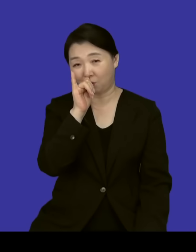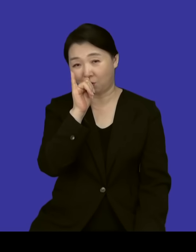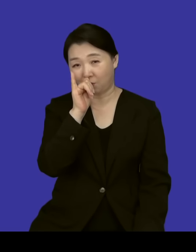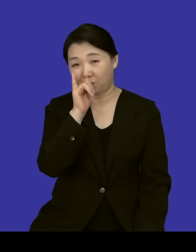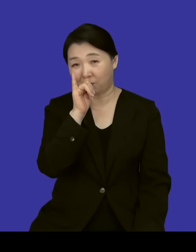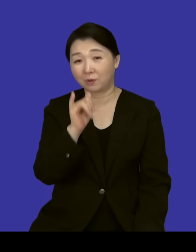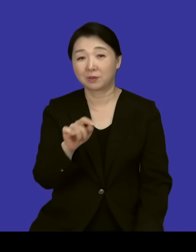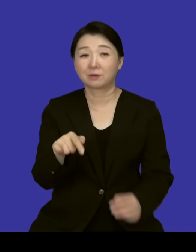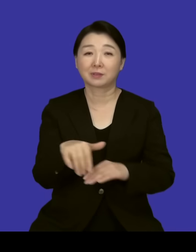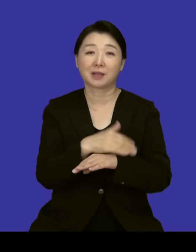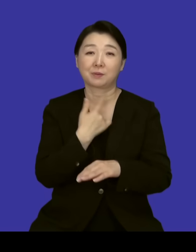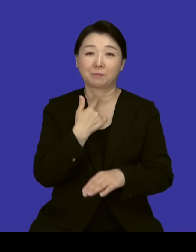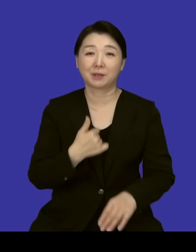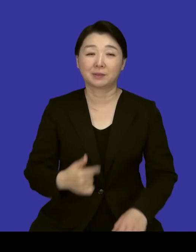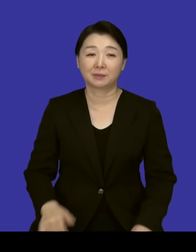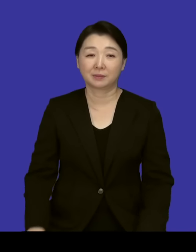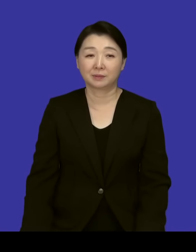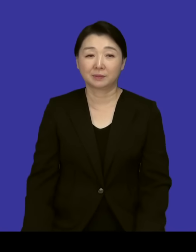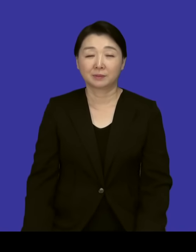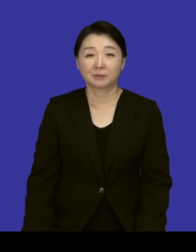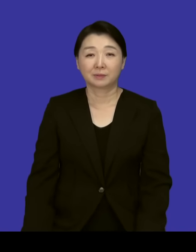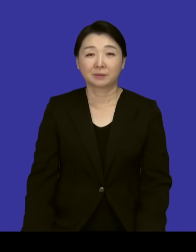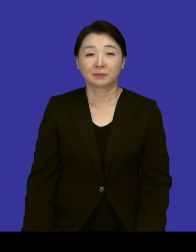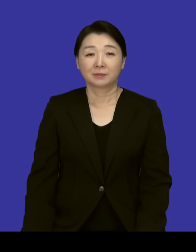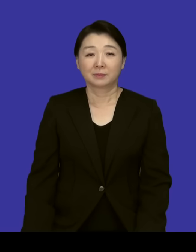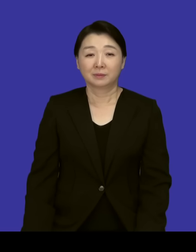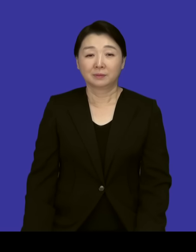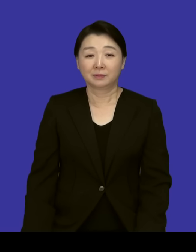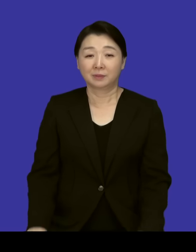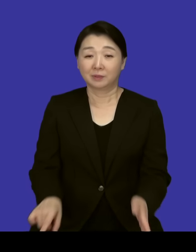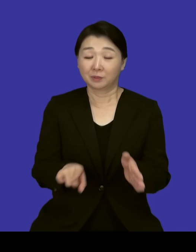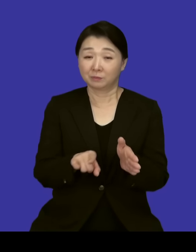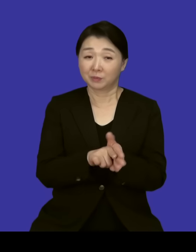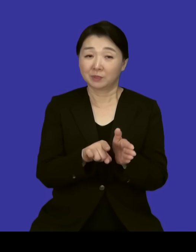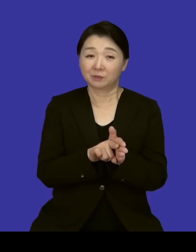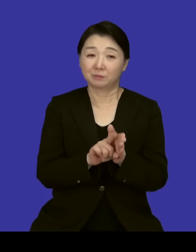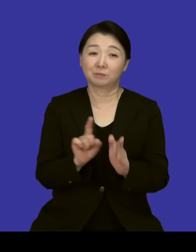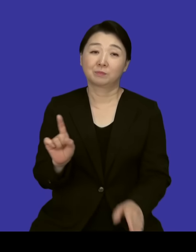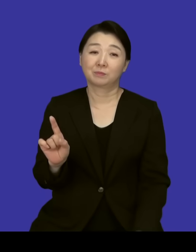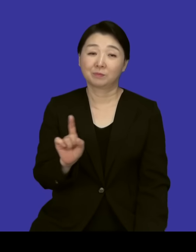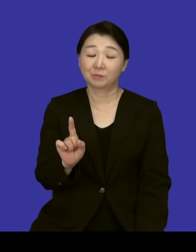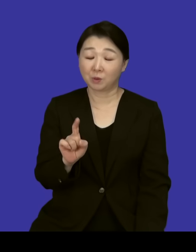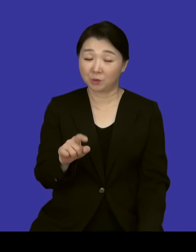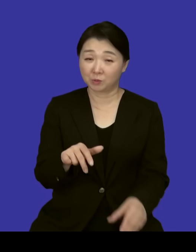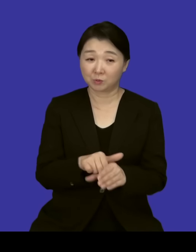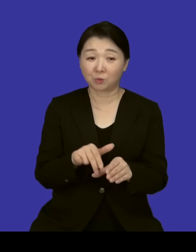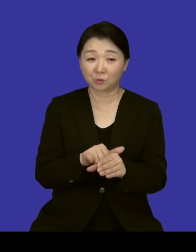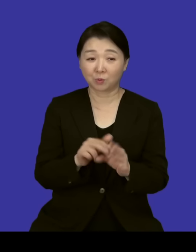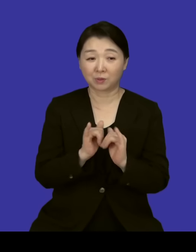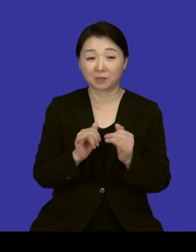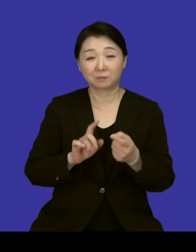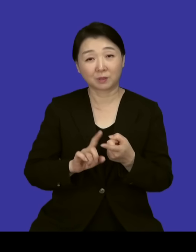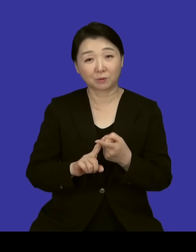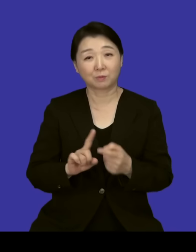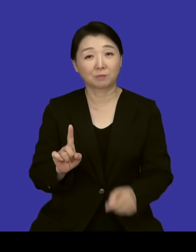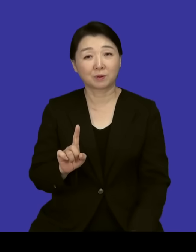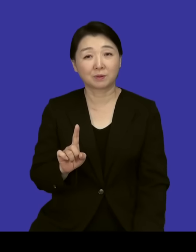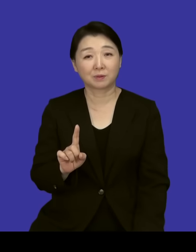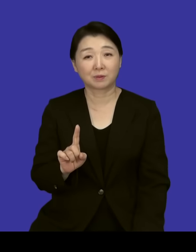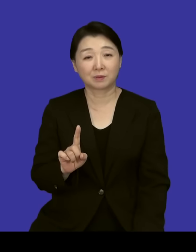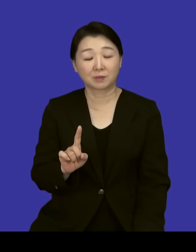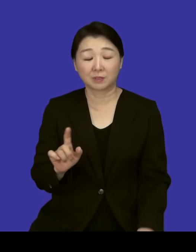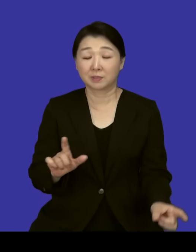침례 교회를 다녔었어요. 예. 그런데 뭐 신앙심이나 어떤 그런 종교인으로서의 그런